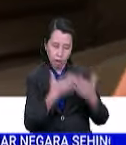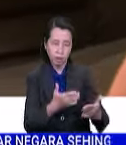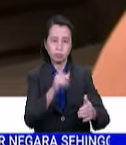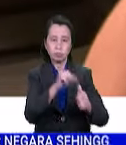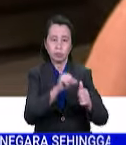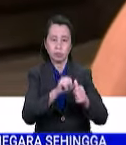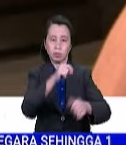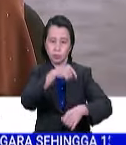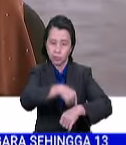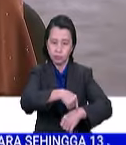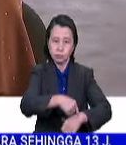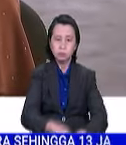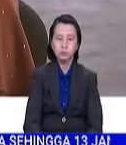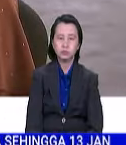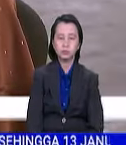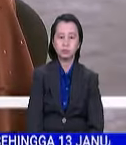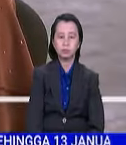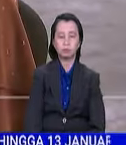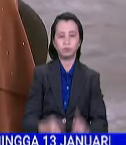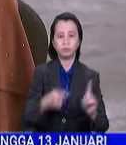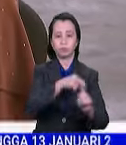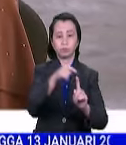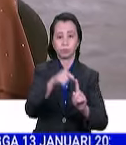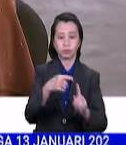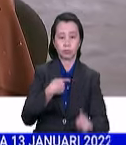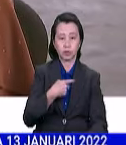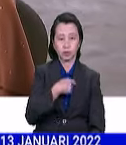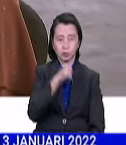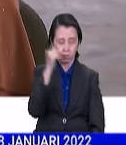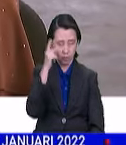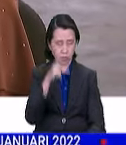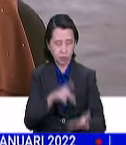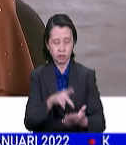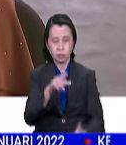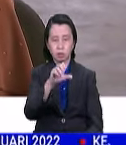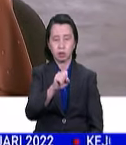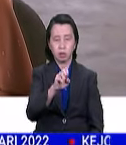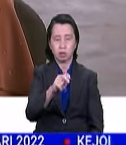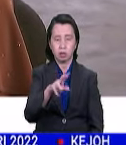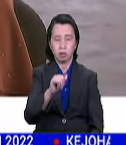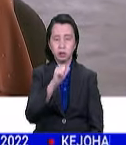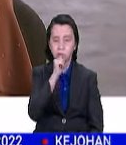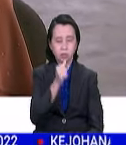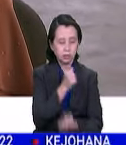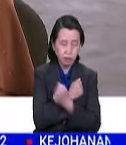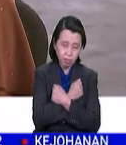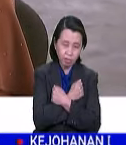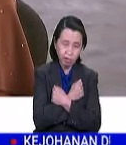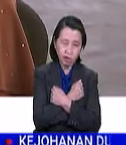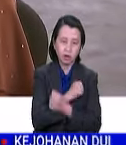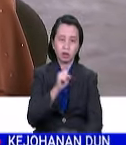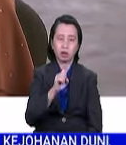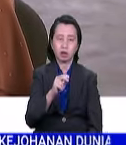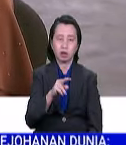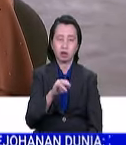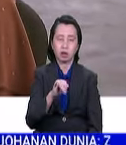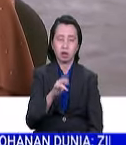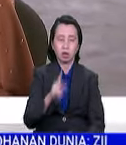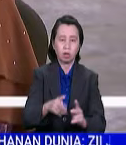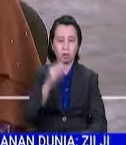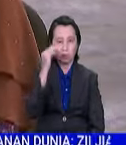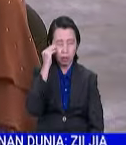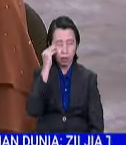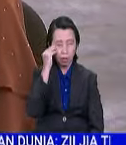masa. Apabila kita tidak mengenali seni, kita tidak sayang kepada seni, seni kita orang